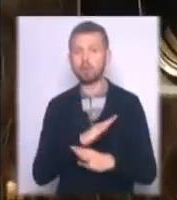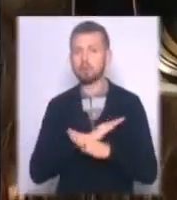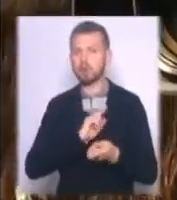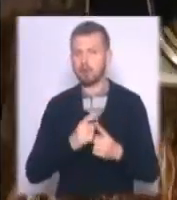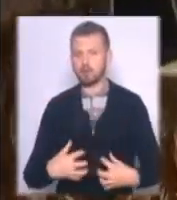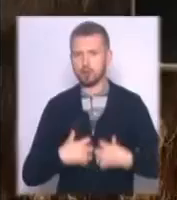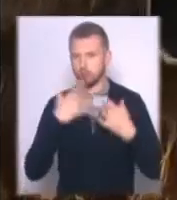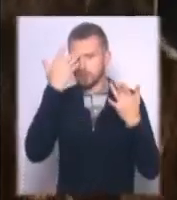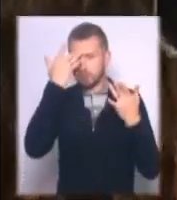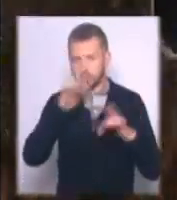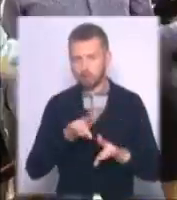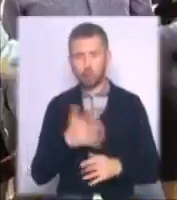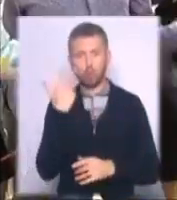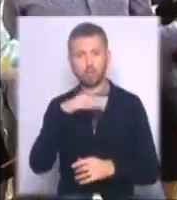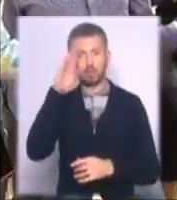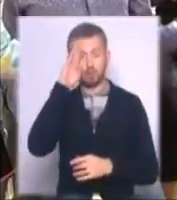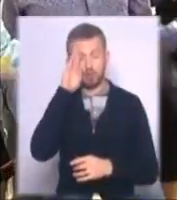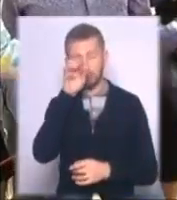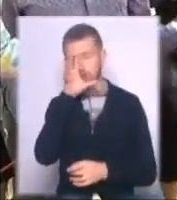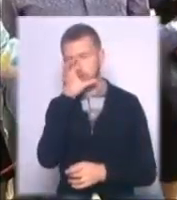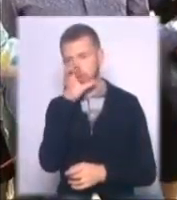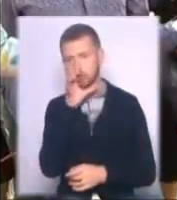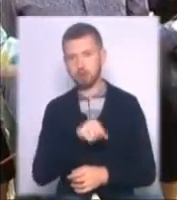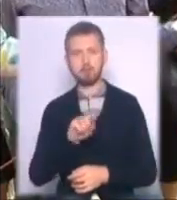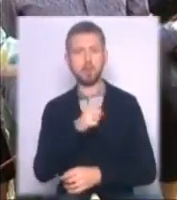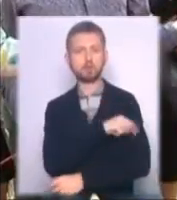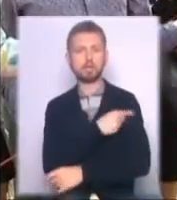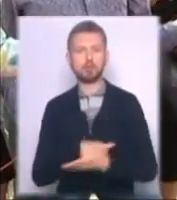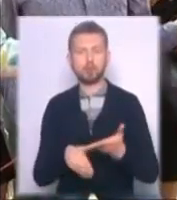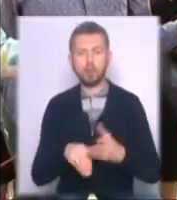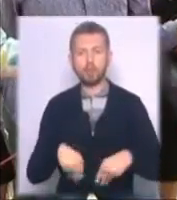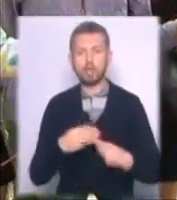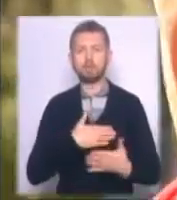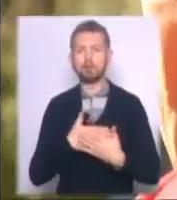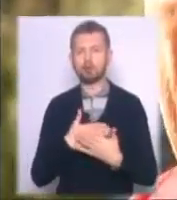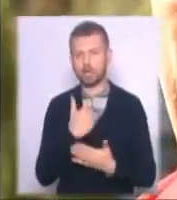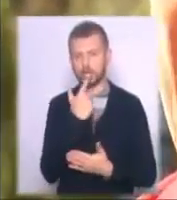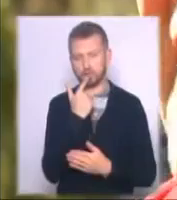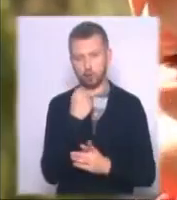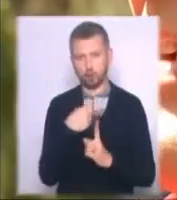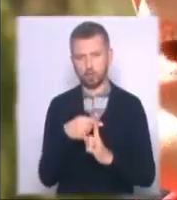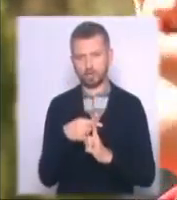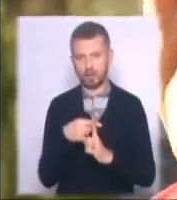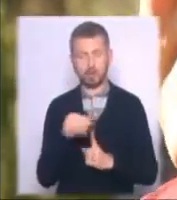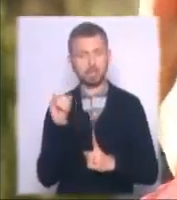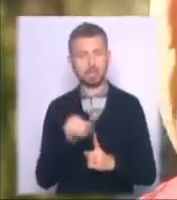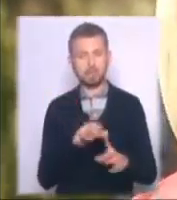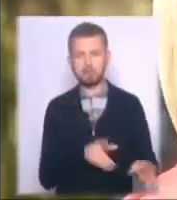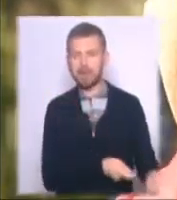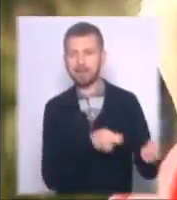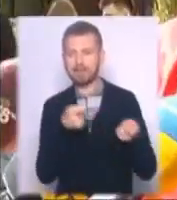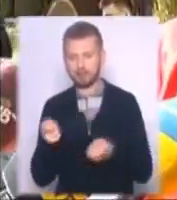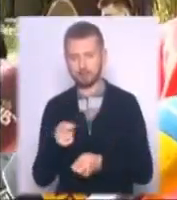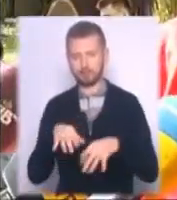страшною несподіванкою. Коли чоловікові стало зле, першу медичну допомогу йому надали волонтери Червоного Хреста і перенесли до карети